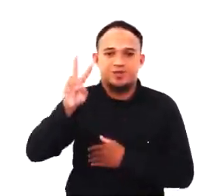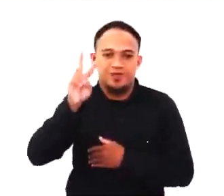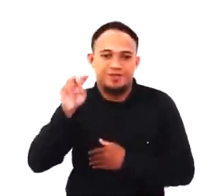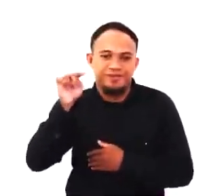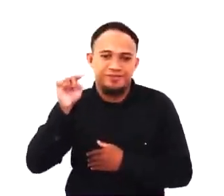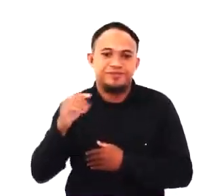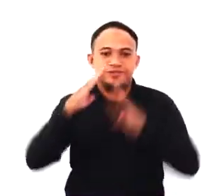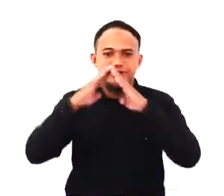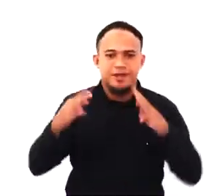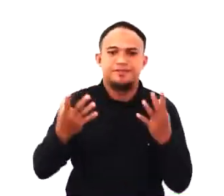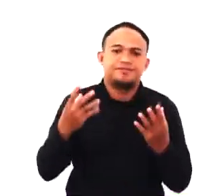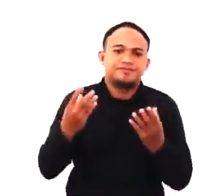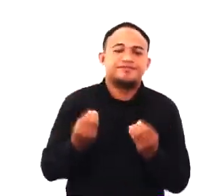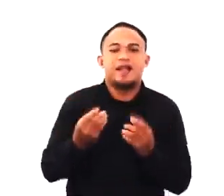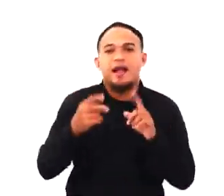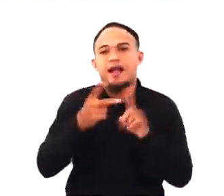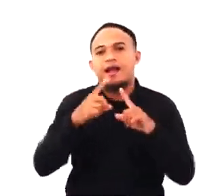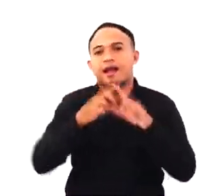Maret 2022.